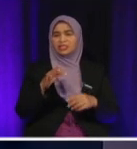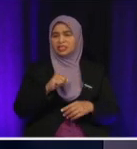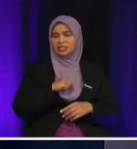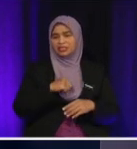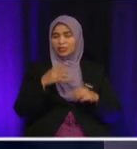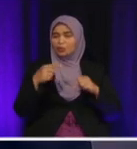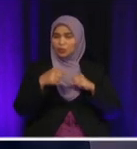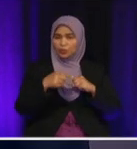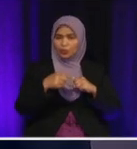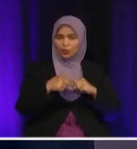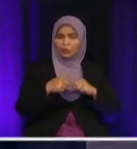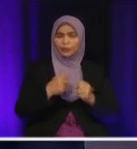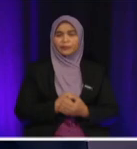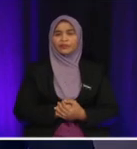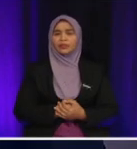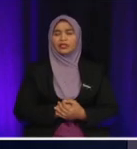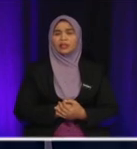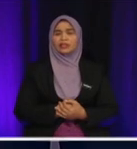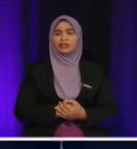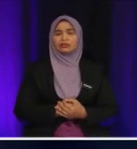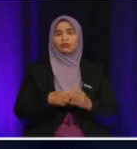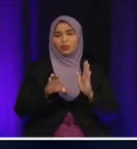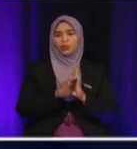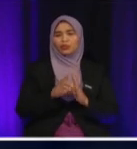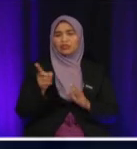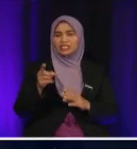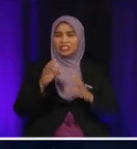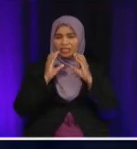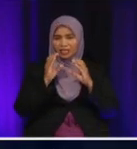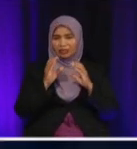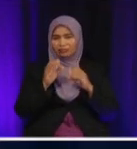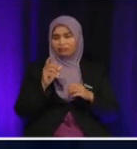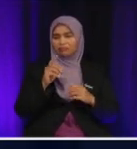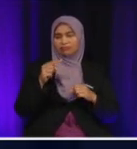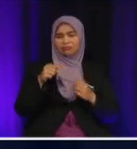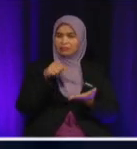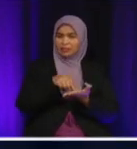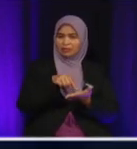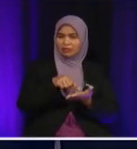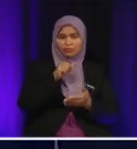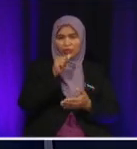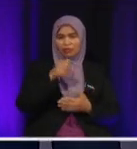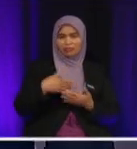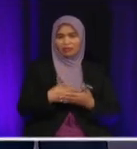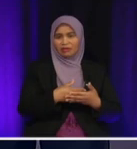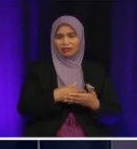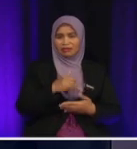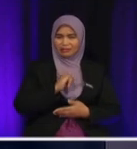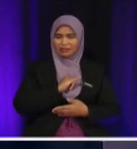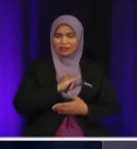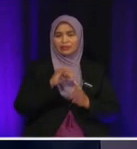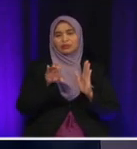ada mendatangkan saksi. Ataupun dia kata, ini bukan anak dia. Pandai-pandai menafikan nasab keturunan. Ini bukan anak dia, ini anak luar nikah